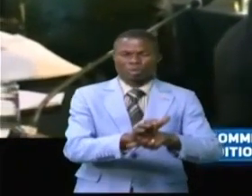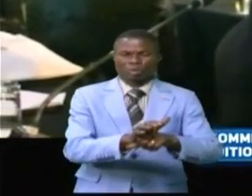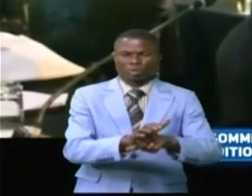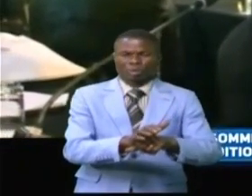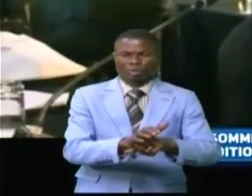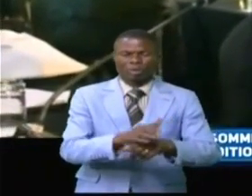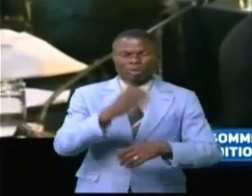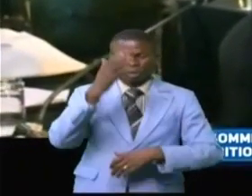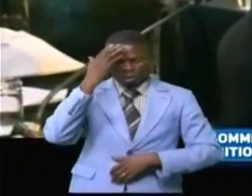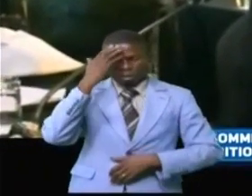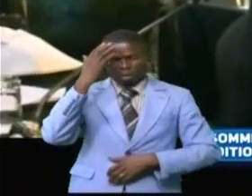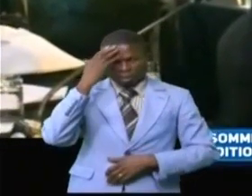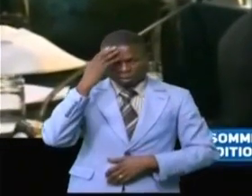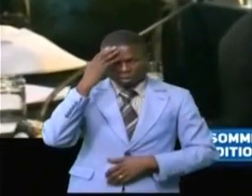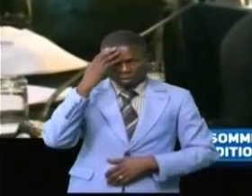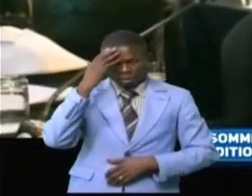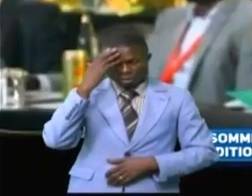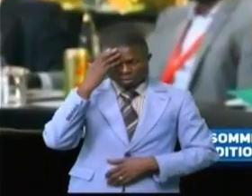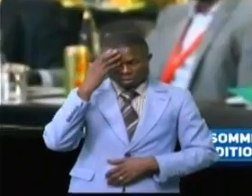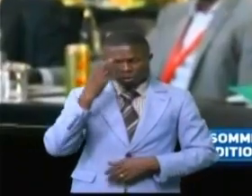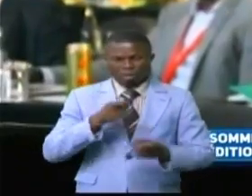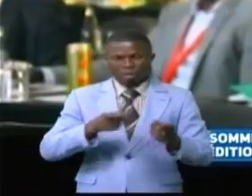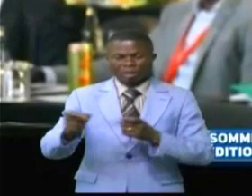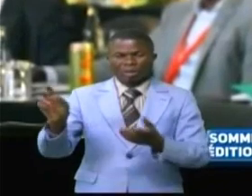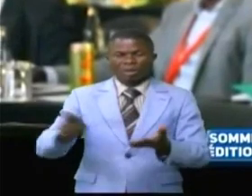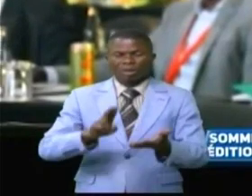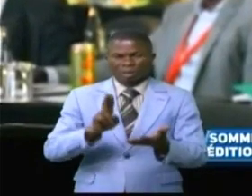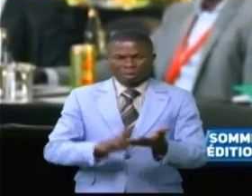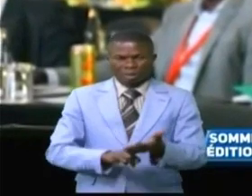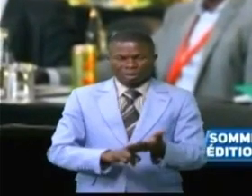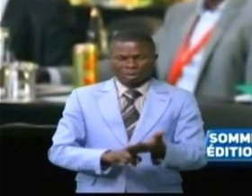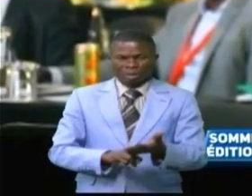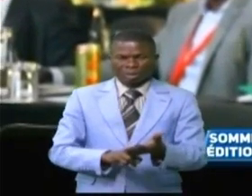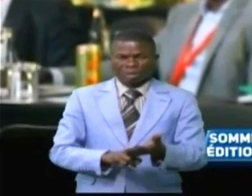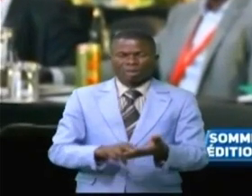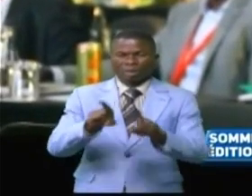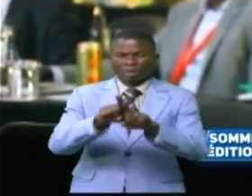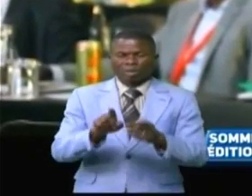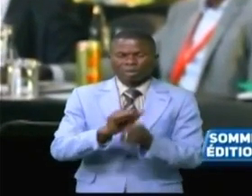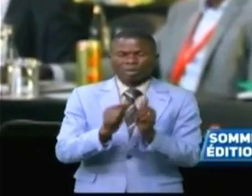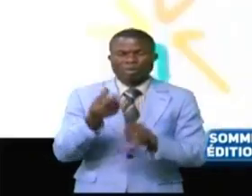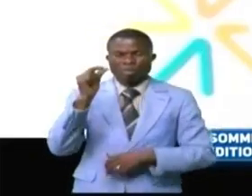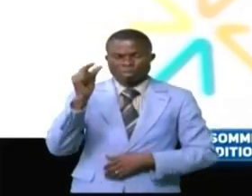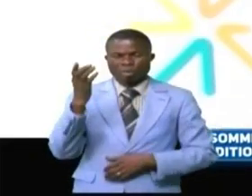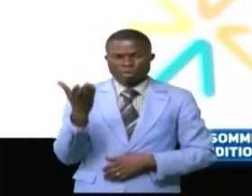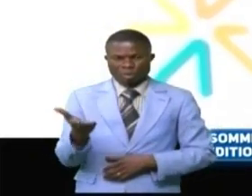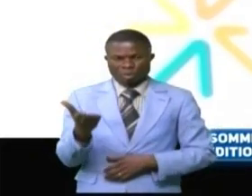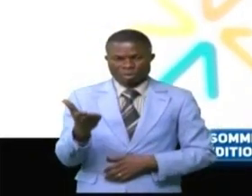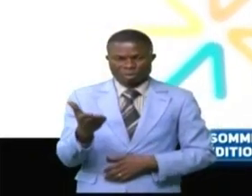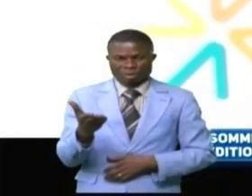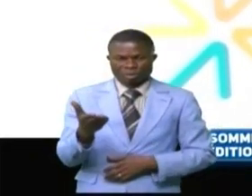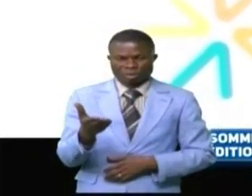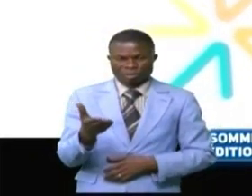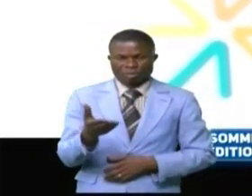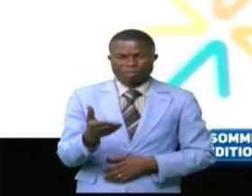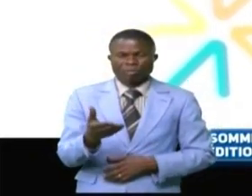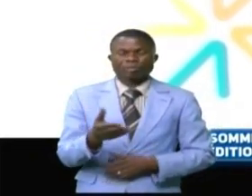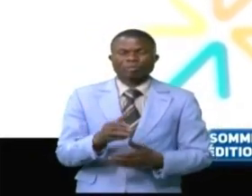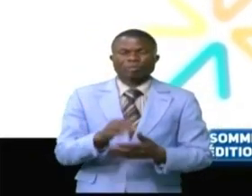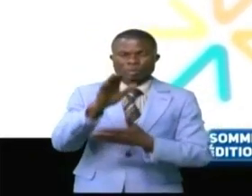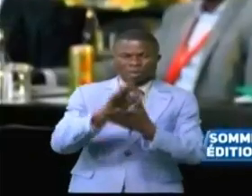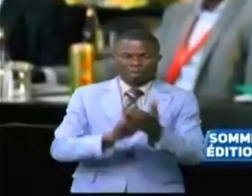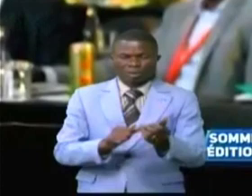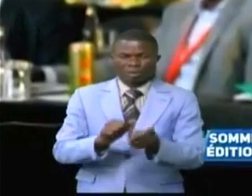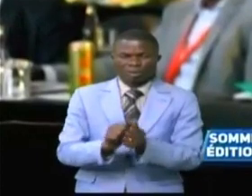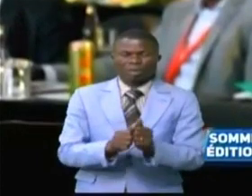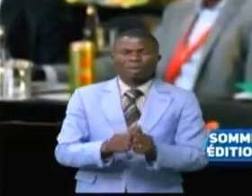bénéficiant d'un régime fiscal et économique très favorable. Portant la casquette panafricaniste,